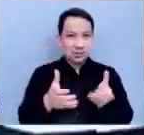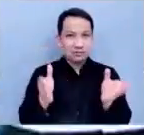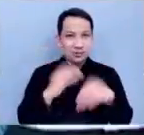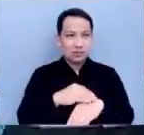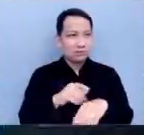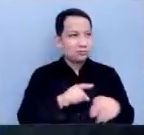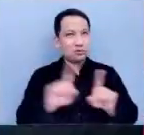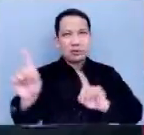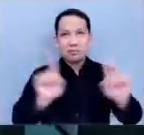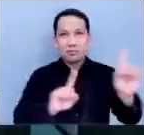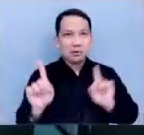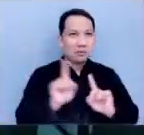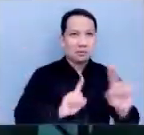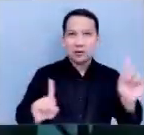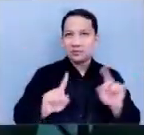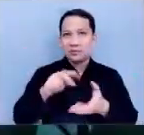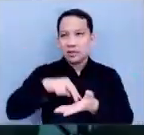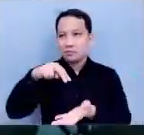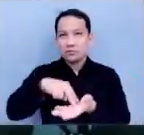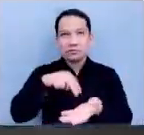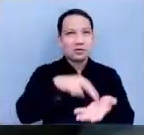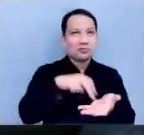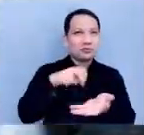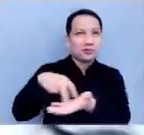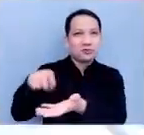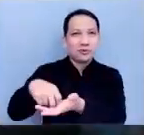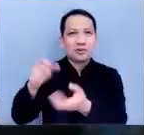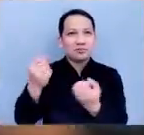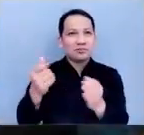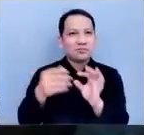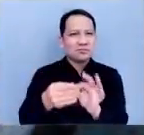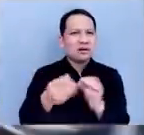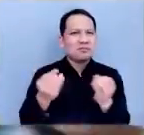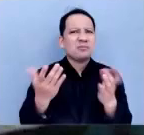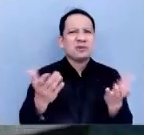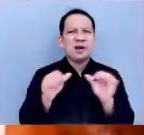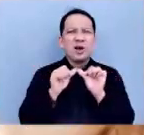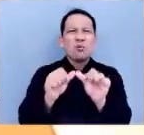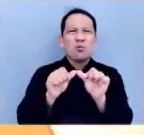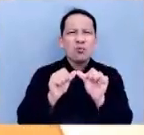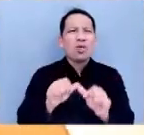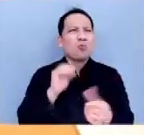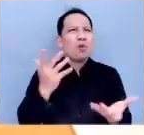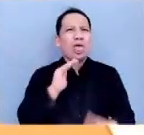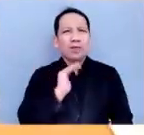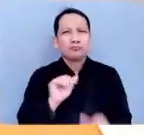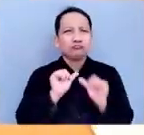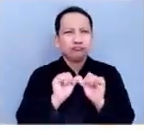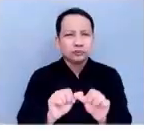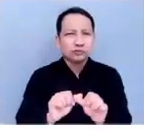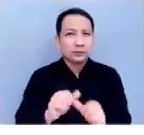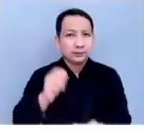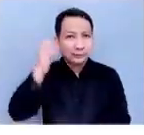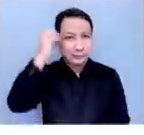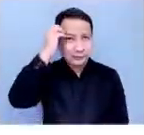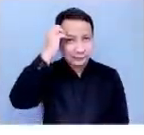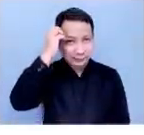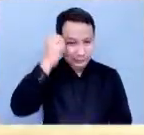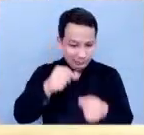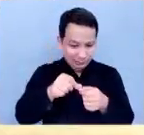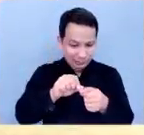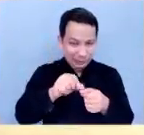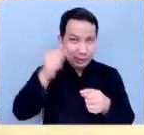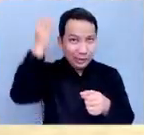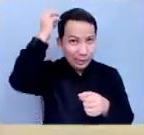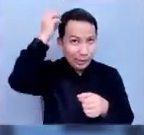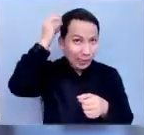rito, takbo roon, talon dito, talon doon, pero kasabay ng kanilang walang kapaguran. Panay din ang paggalaw ng mga kuto sa kani-kanilang